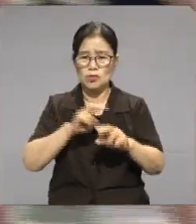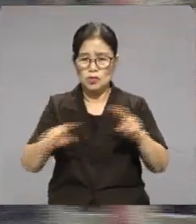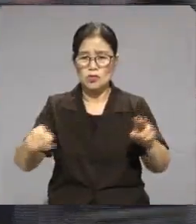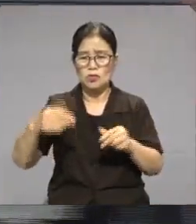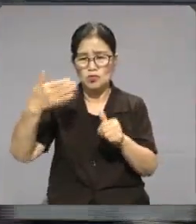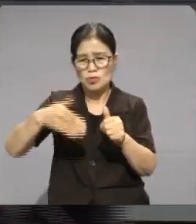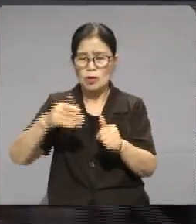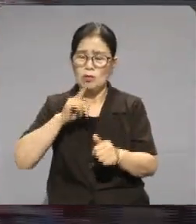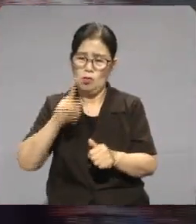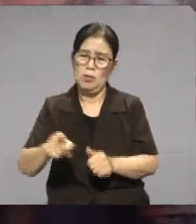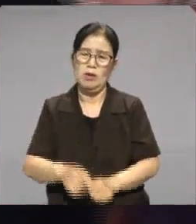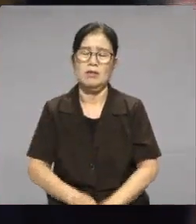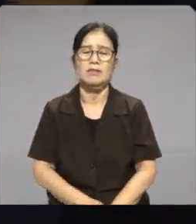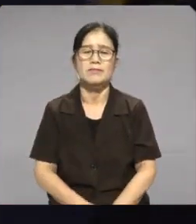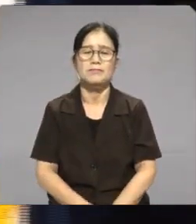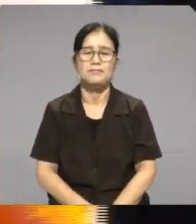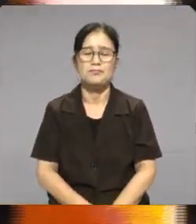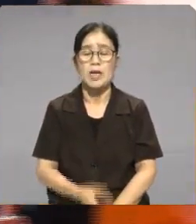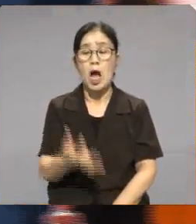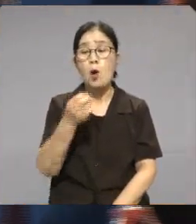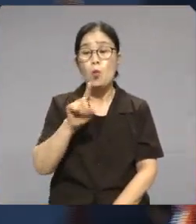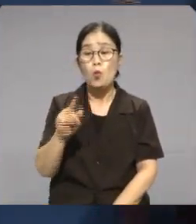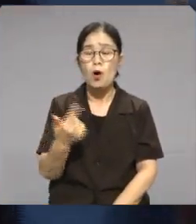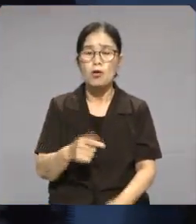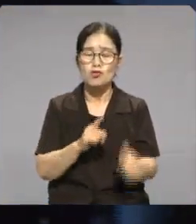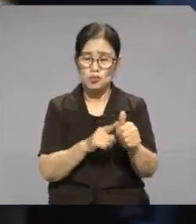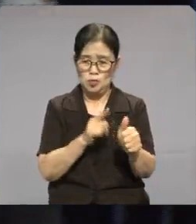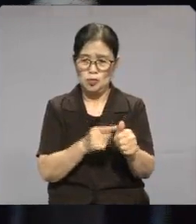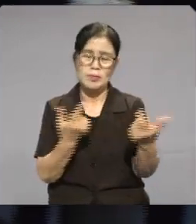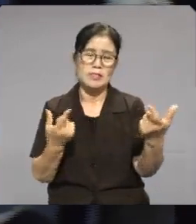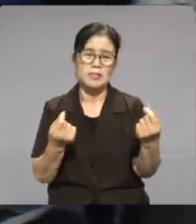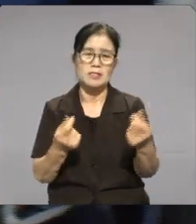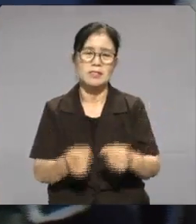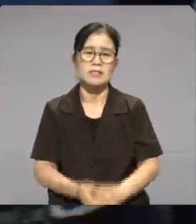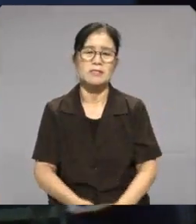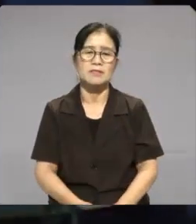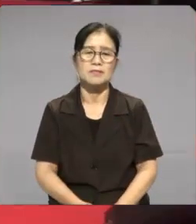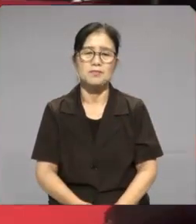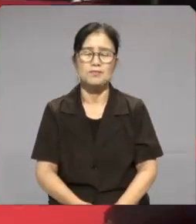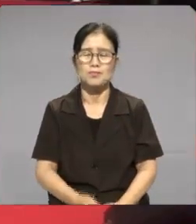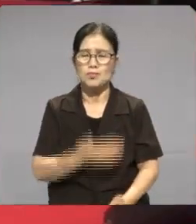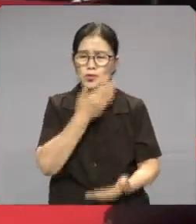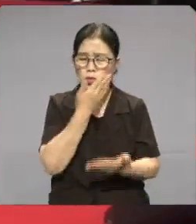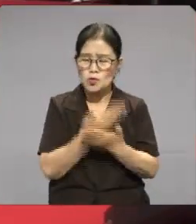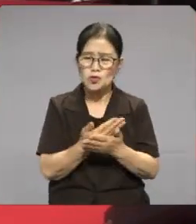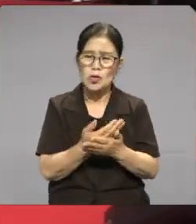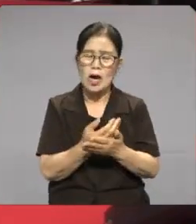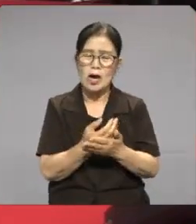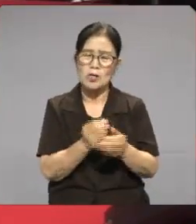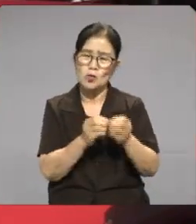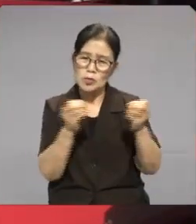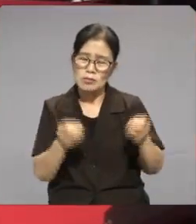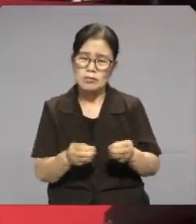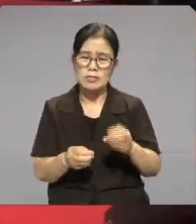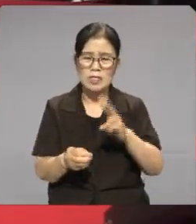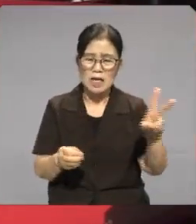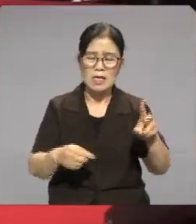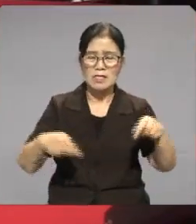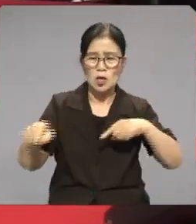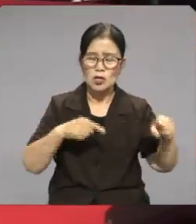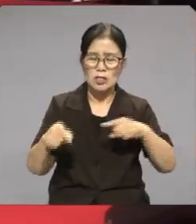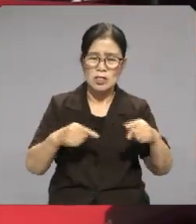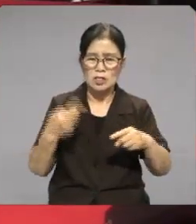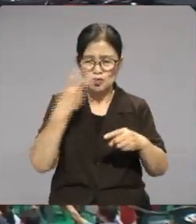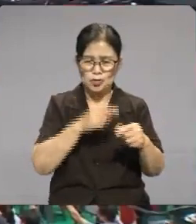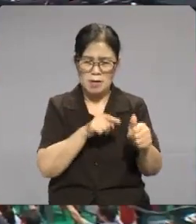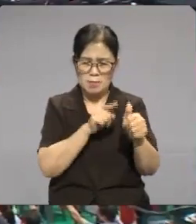이야기합니다. 원희룡 후보 역시 뛰어들었습니다. 소중한 동지를 야당 정치수사 대상으로